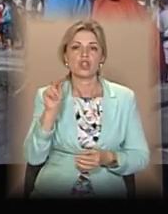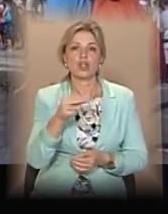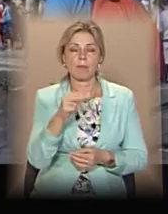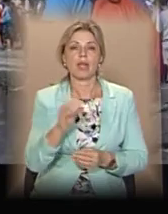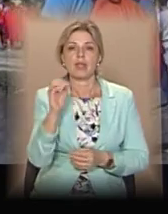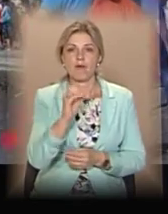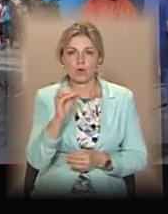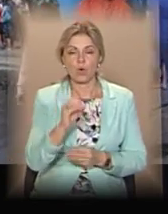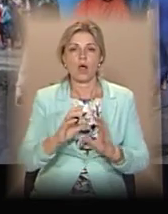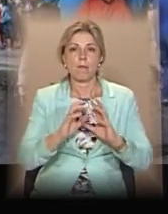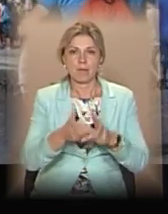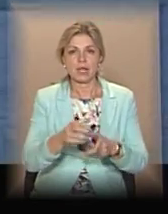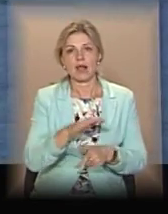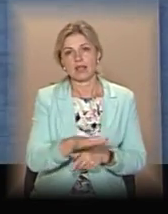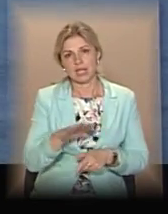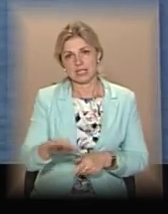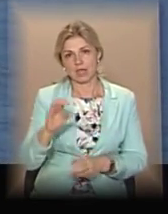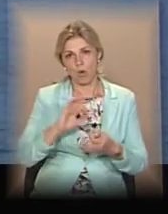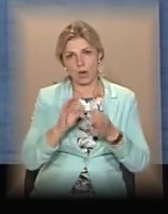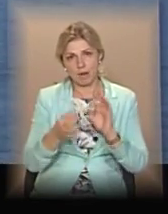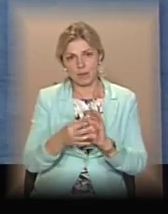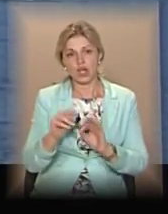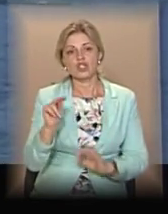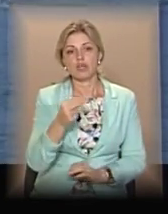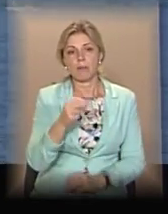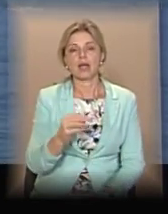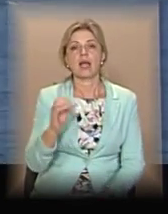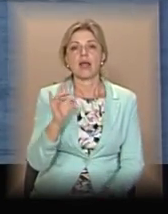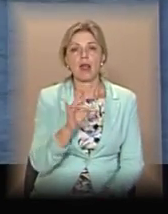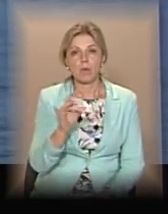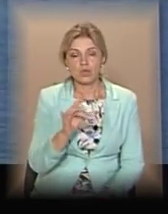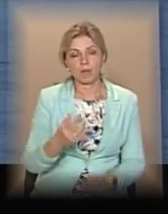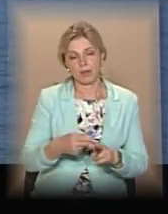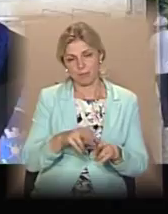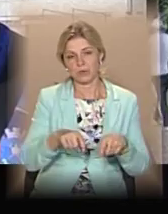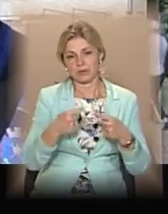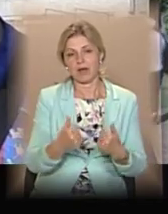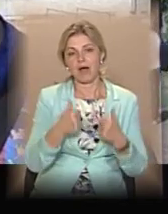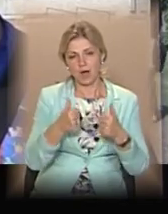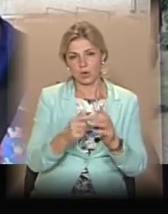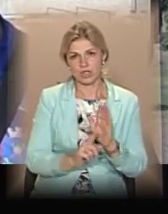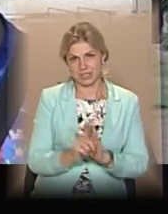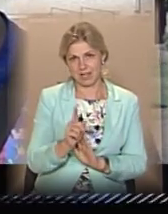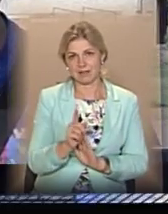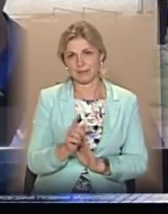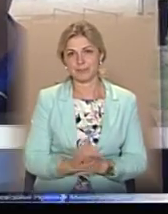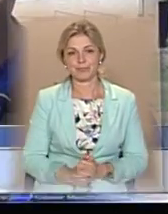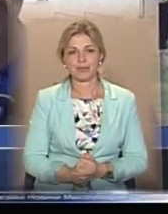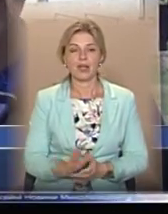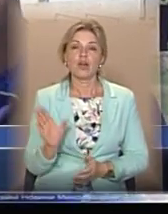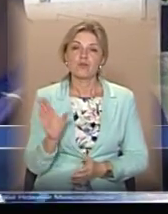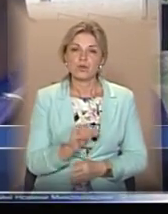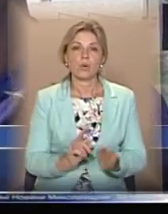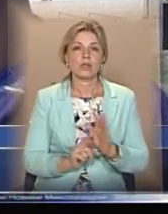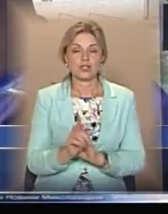світу, дитячій олімпіаді. І чемпіонат Рябошапки дає їм важливий старт. Все начиналось, конечно же,